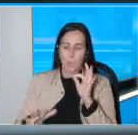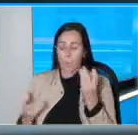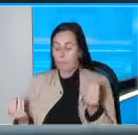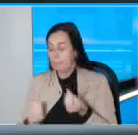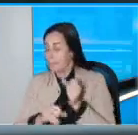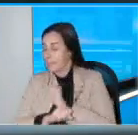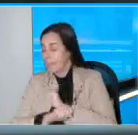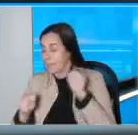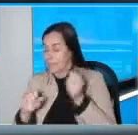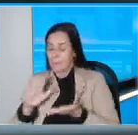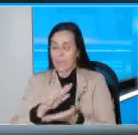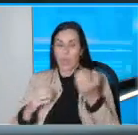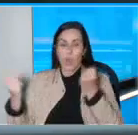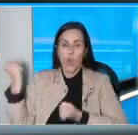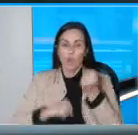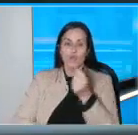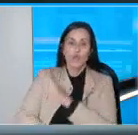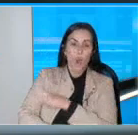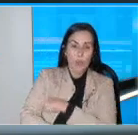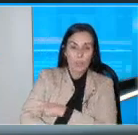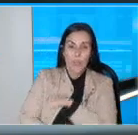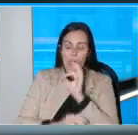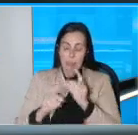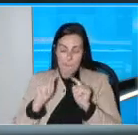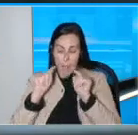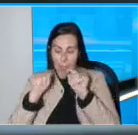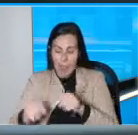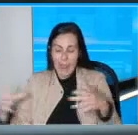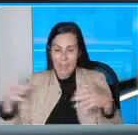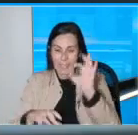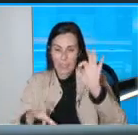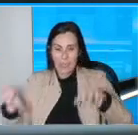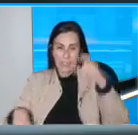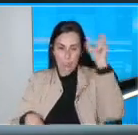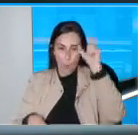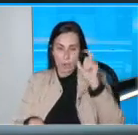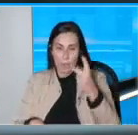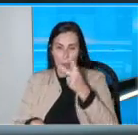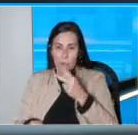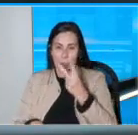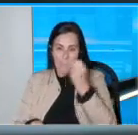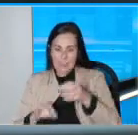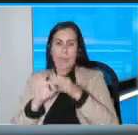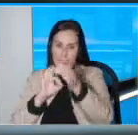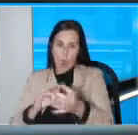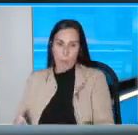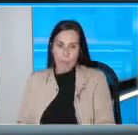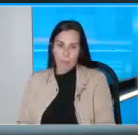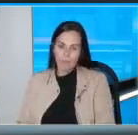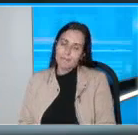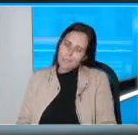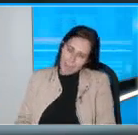קטנה מתחת לרכב של שוטר שהיה בדרכו לעצרת של ארדואן. שהיה 200 קילומטר מהעצרת. נכון.